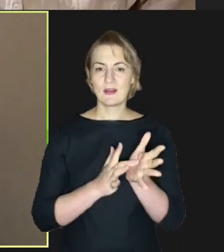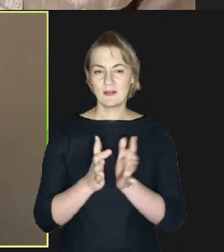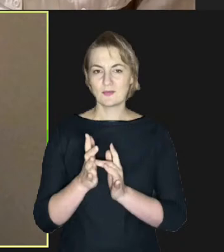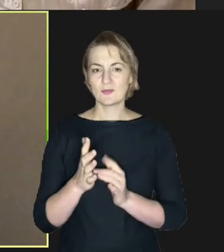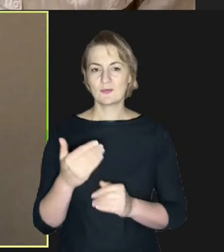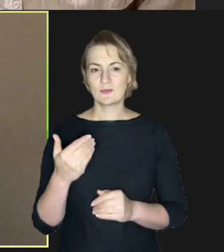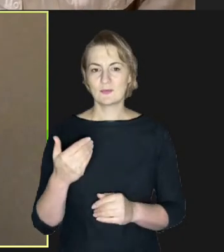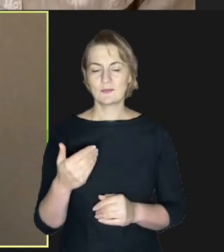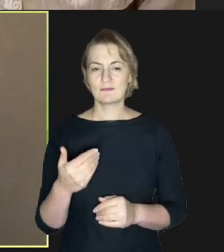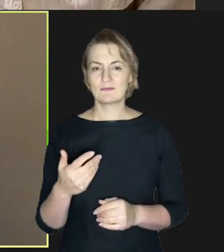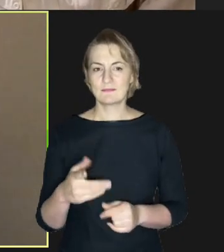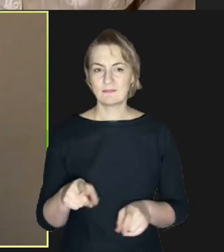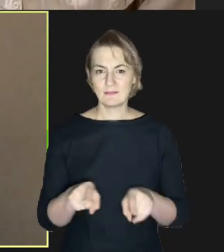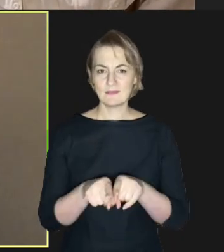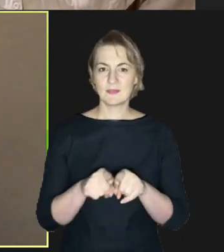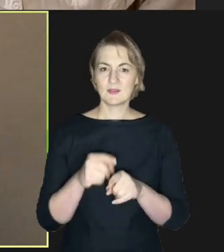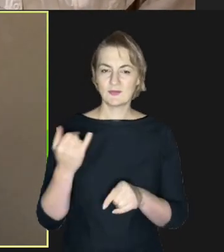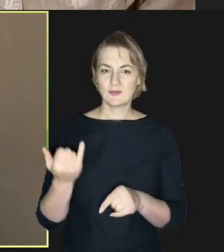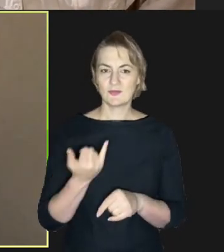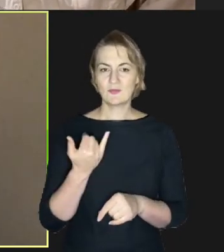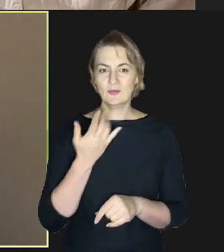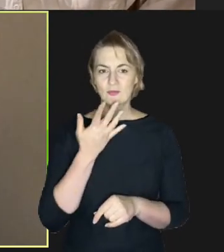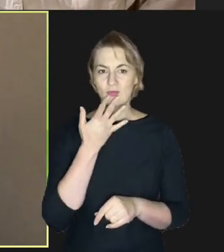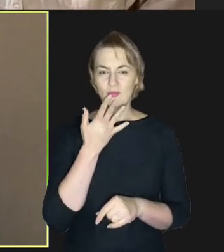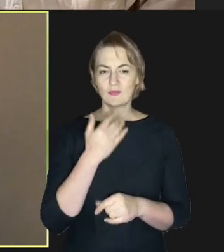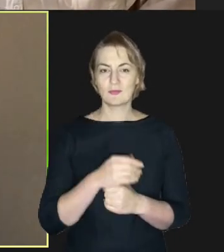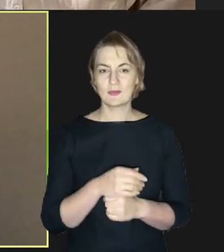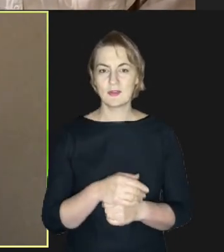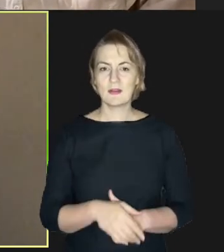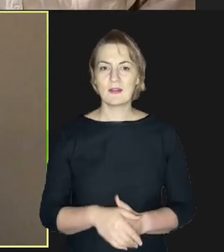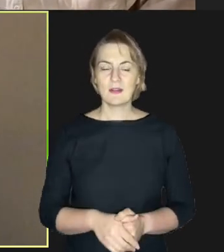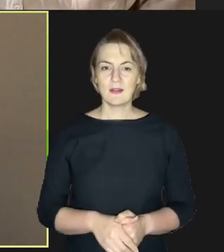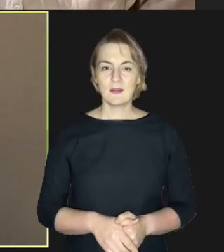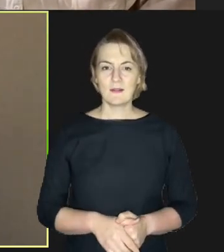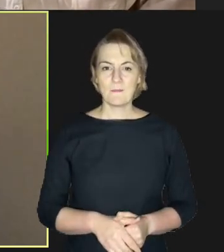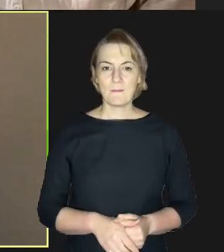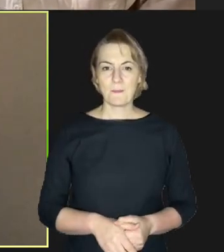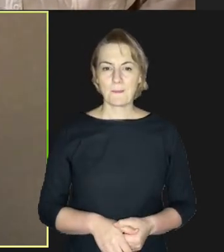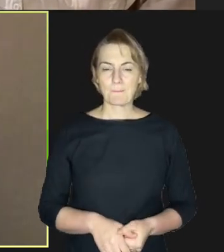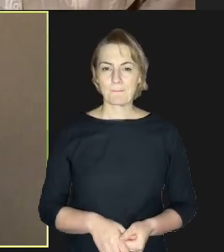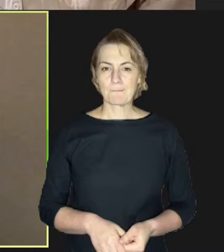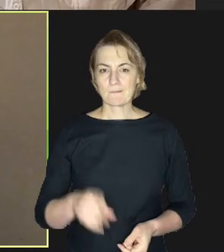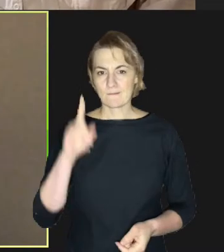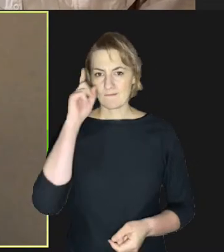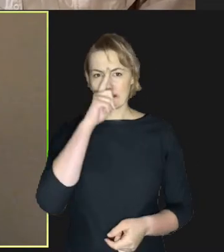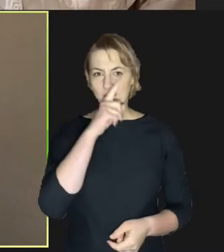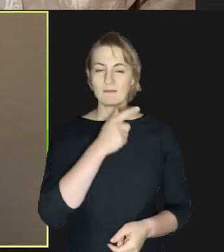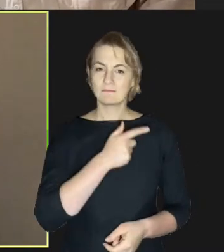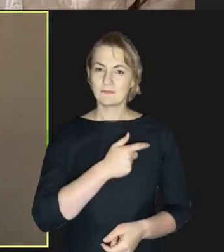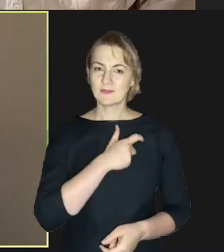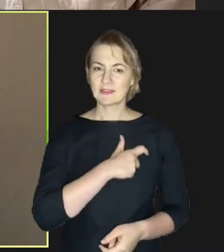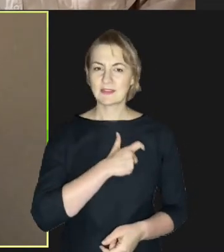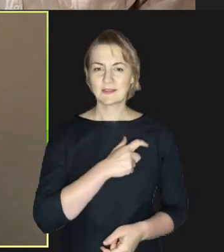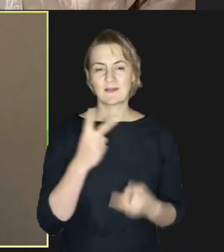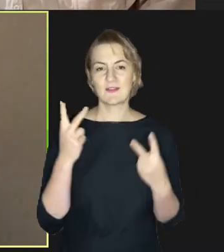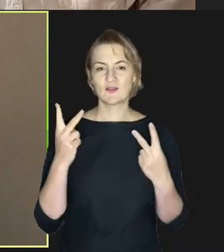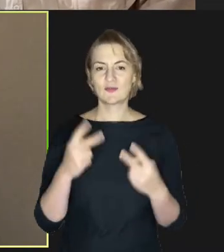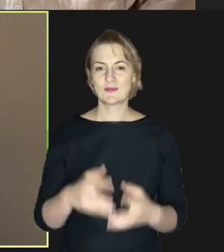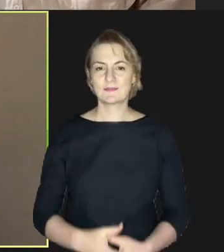on też cały czas to mówi. Ludzie, opamiętajcie się, serce.